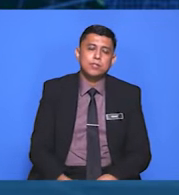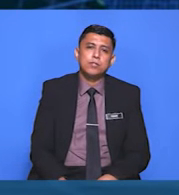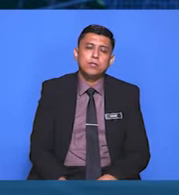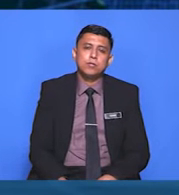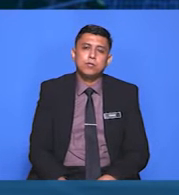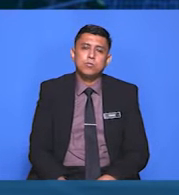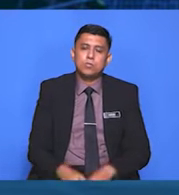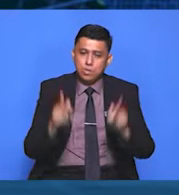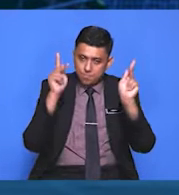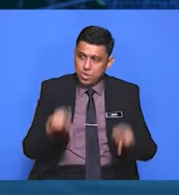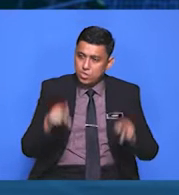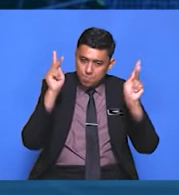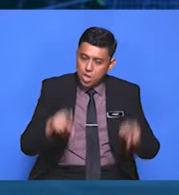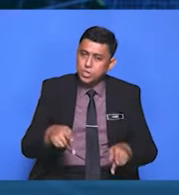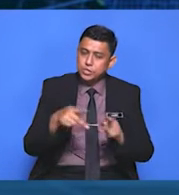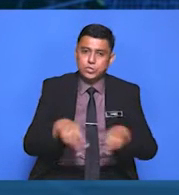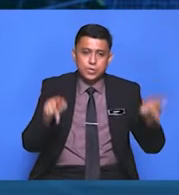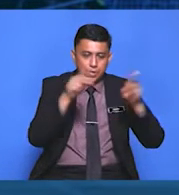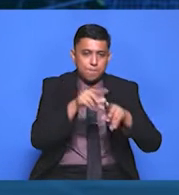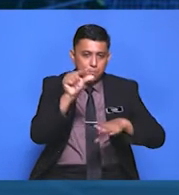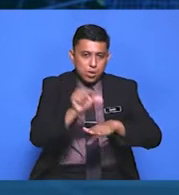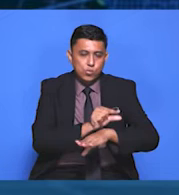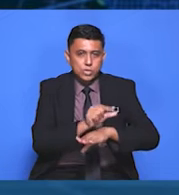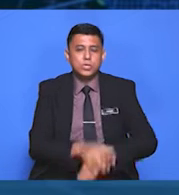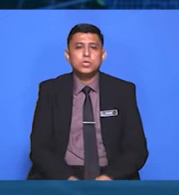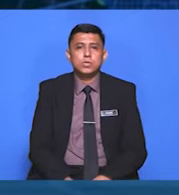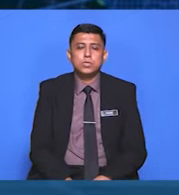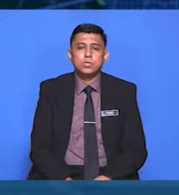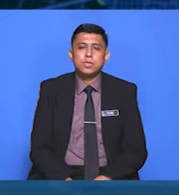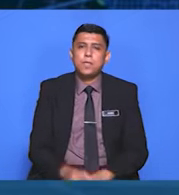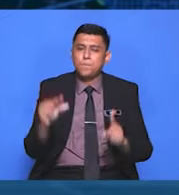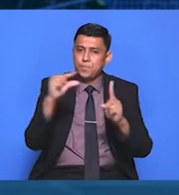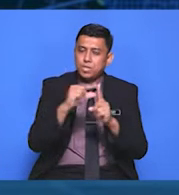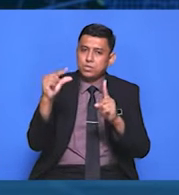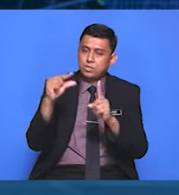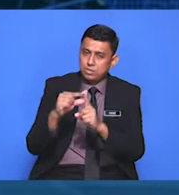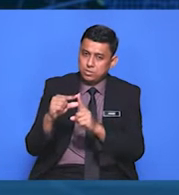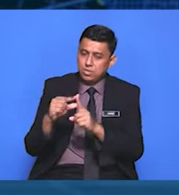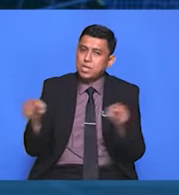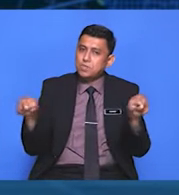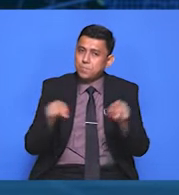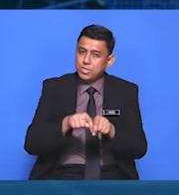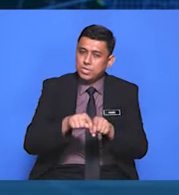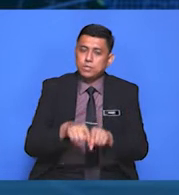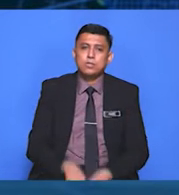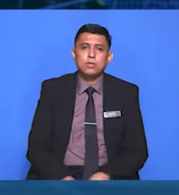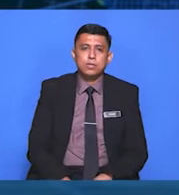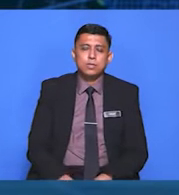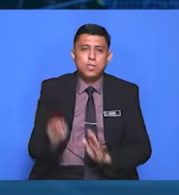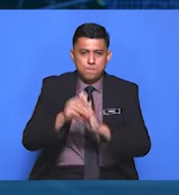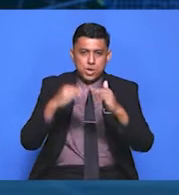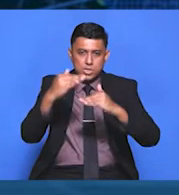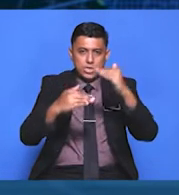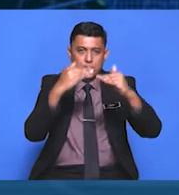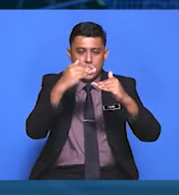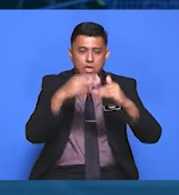pelajar-pelajar perlulah menggunakan perkataan seperti